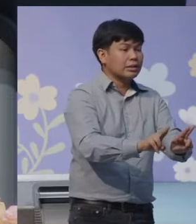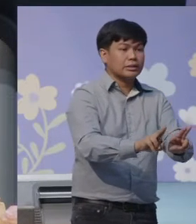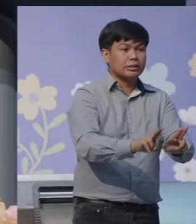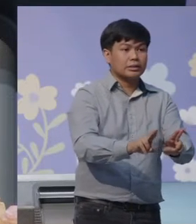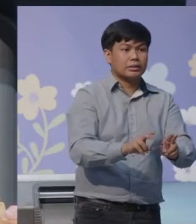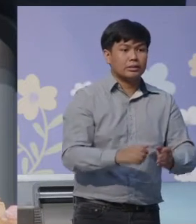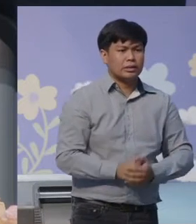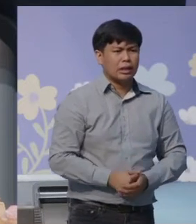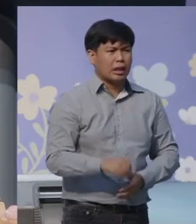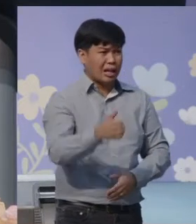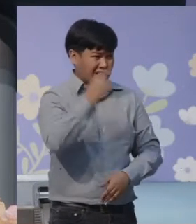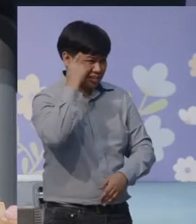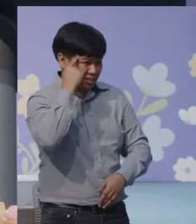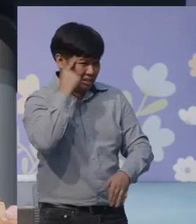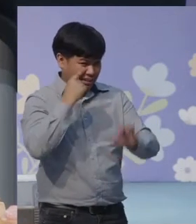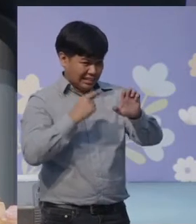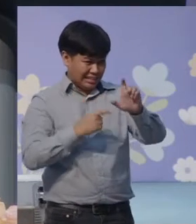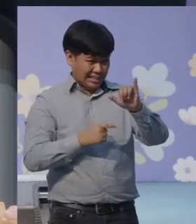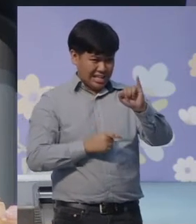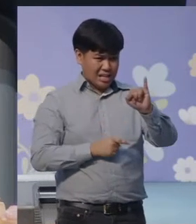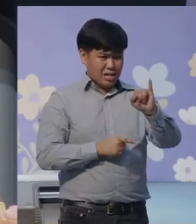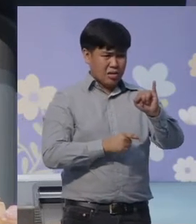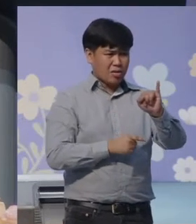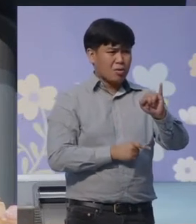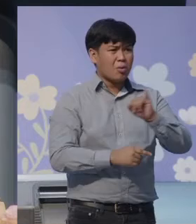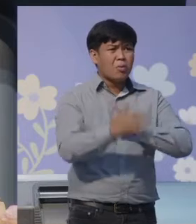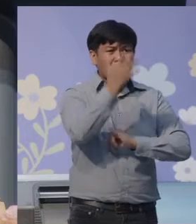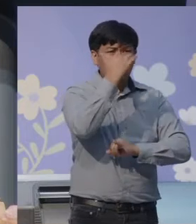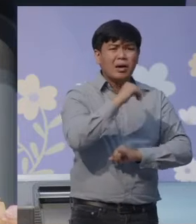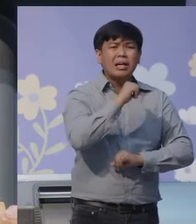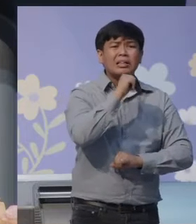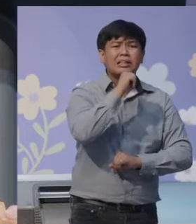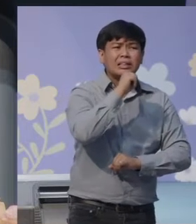Minsan pag iniisip mo si Eli, bakit nga ba hindi niya naisip na